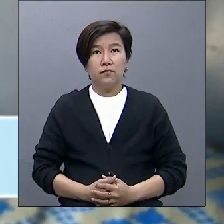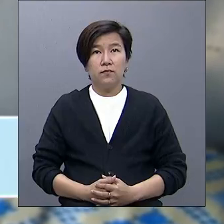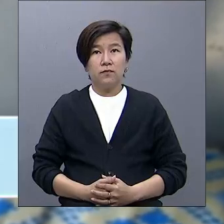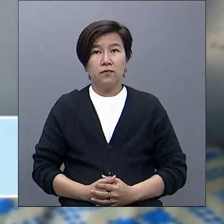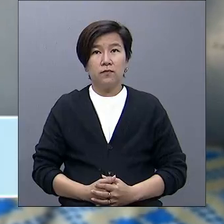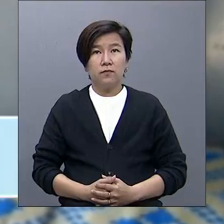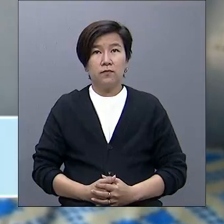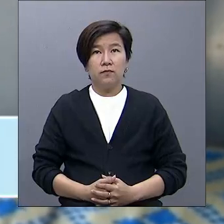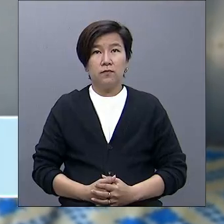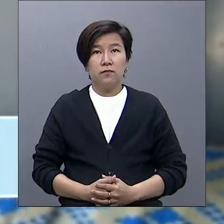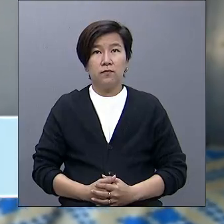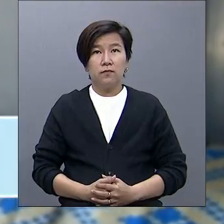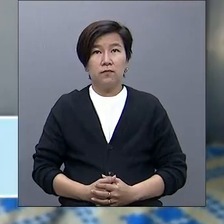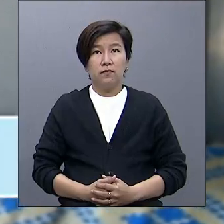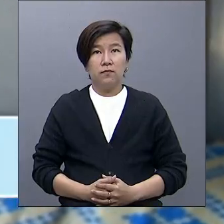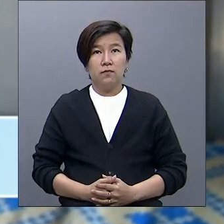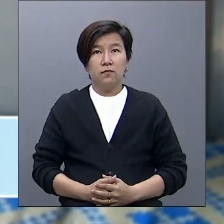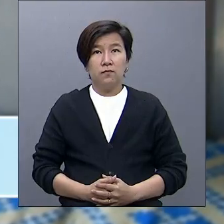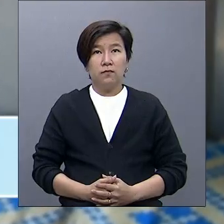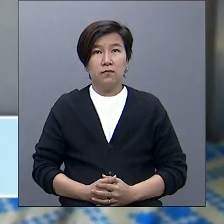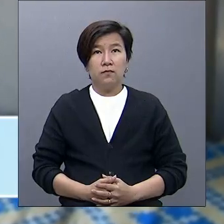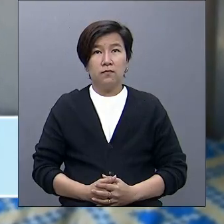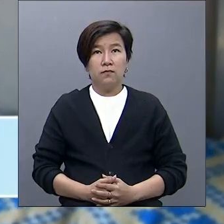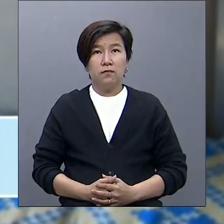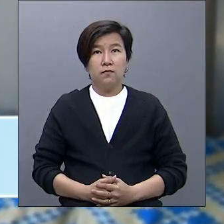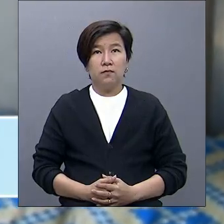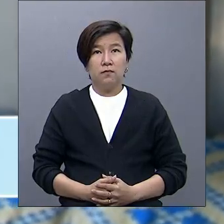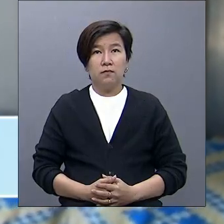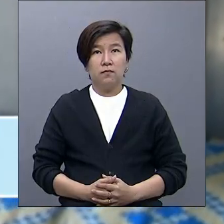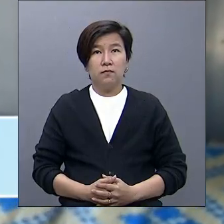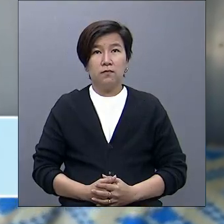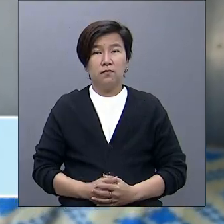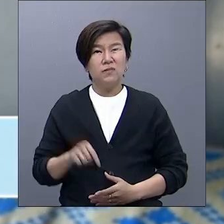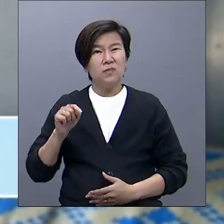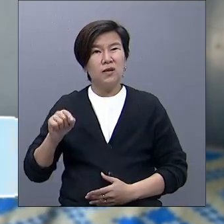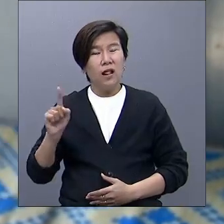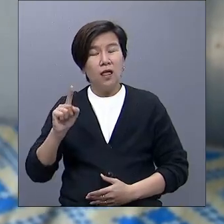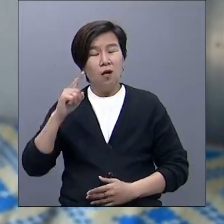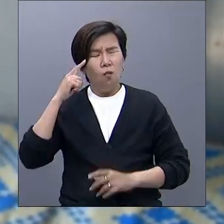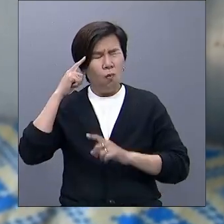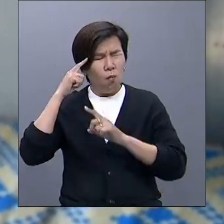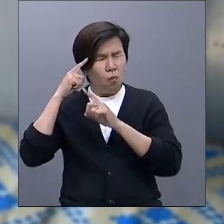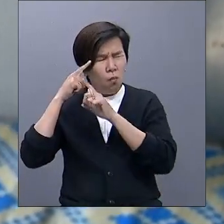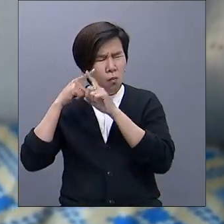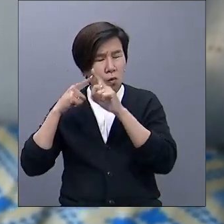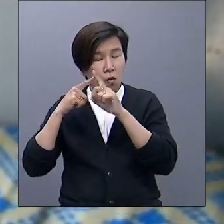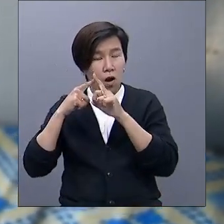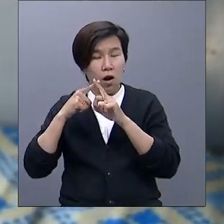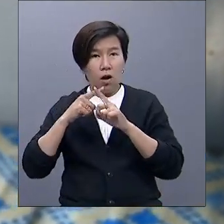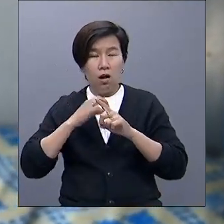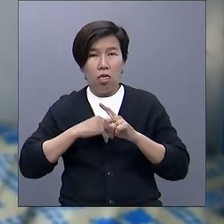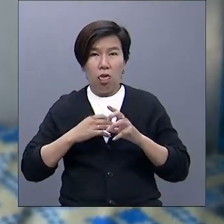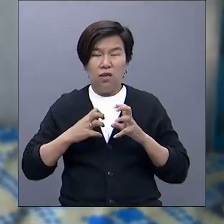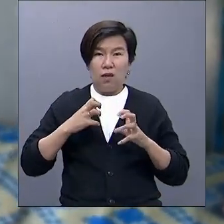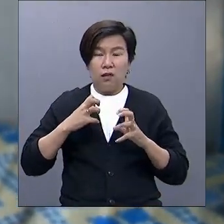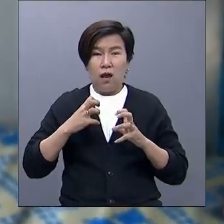ไม่ถึงเดือนเขาเปลี่ยปวดหัว ชักเก็งก็เอาไป